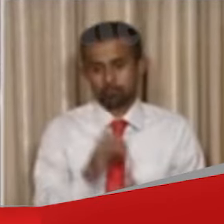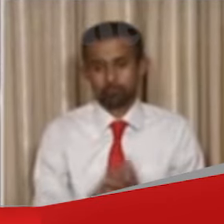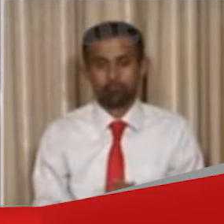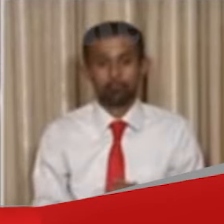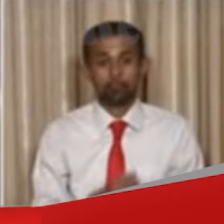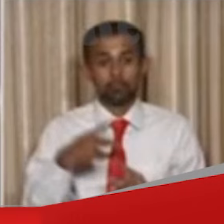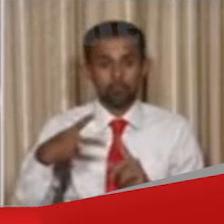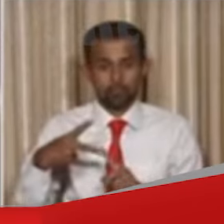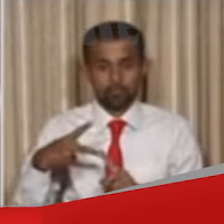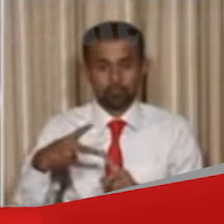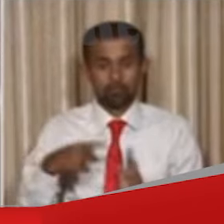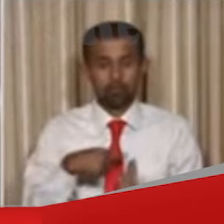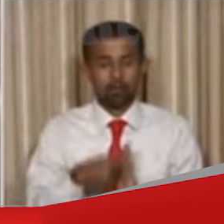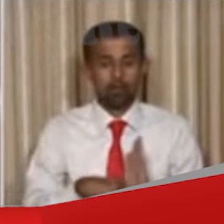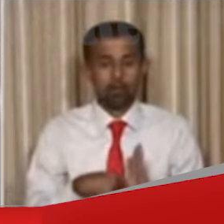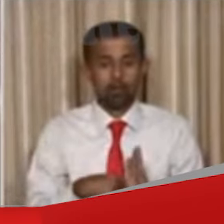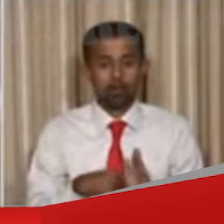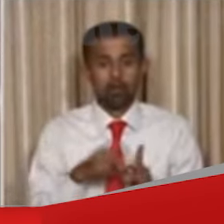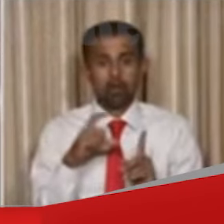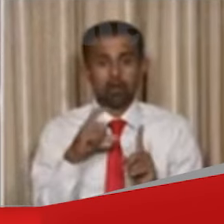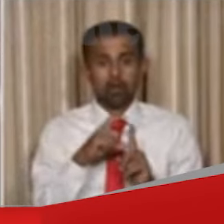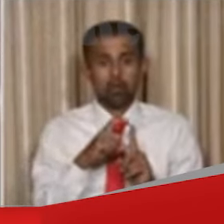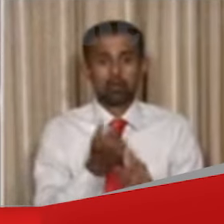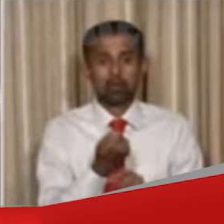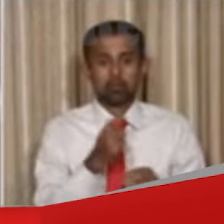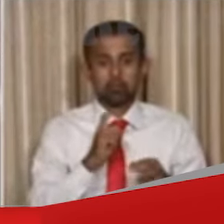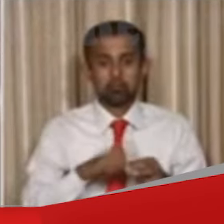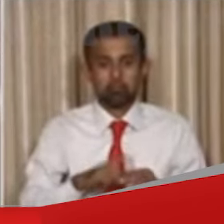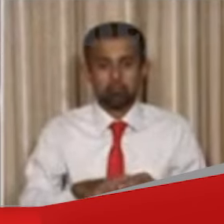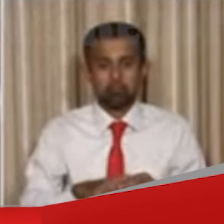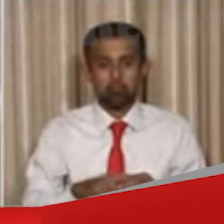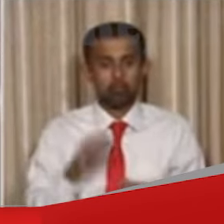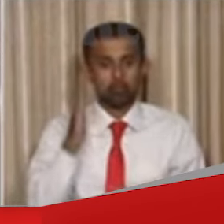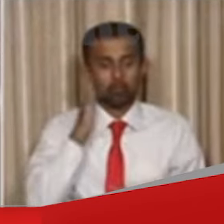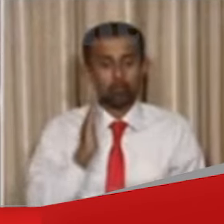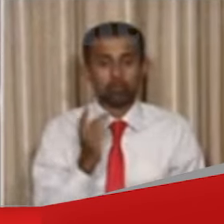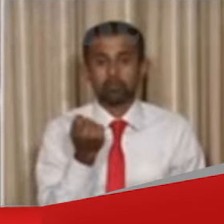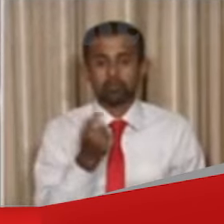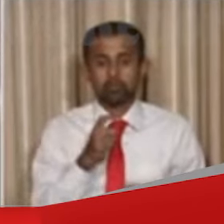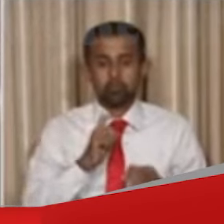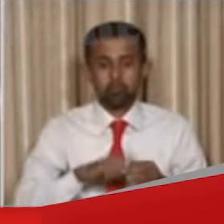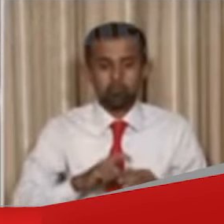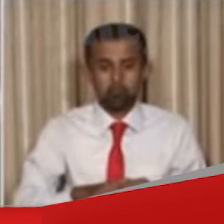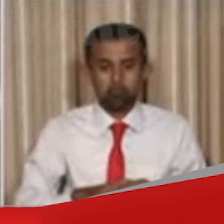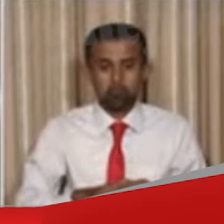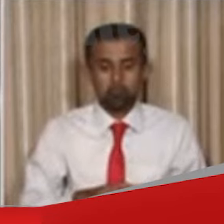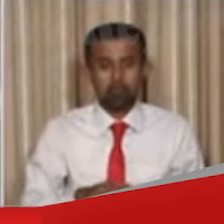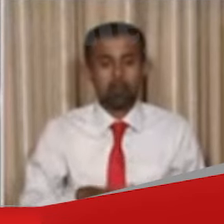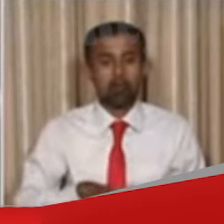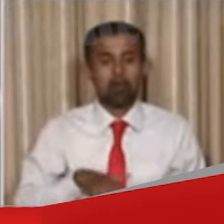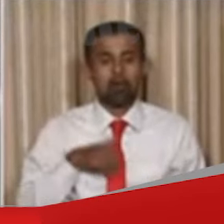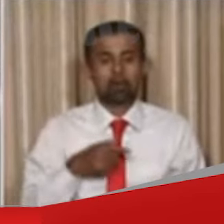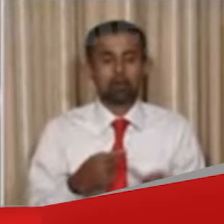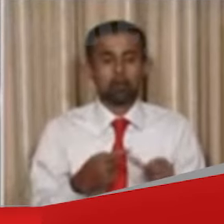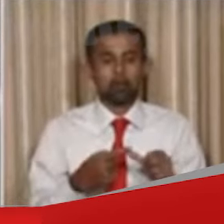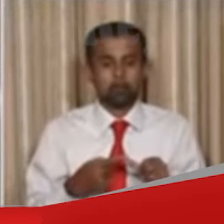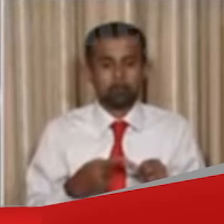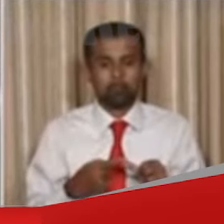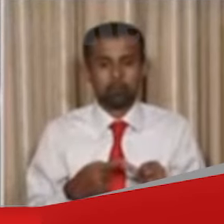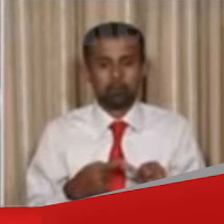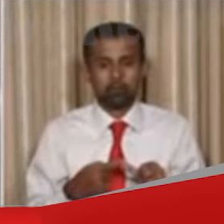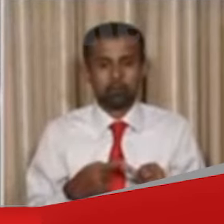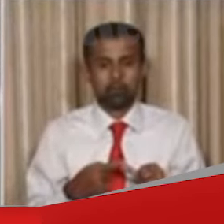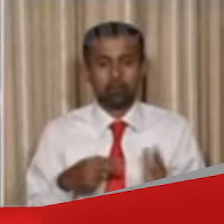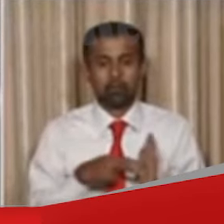2ට මේ රටේ අද තියෙන ඩොලර් ප්‍රශ්නයට විදේශ විනිමය ප්‍රශ්නයට තිබෙන ප්‍රධාන විසඳුම වැටී තිබෙන්නේ